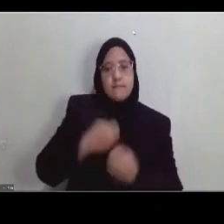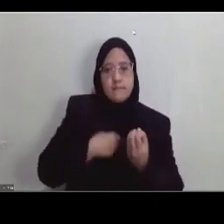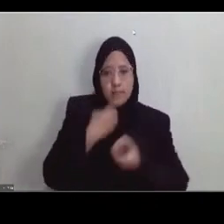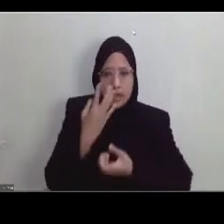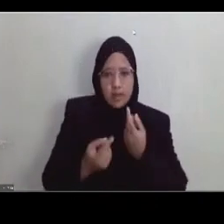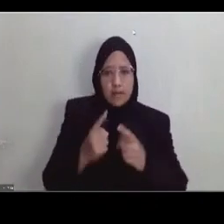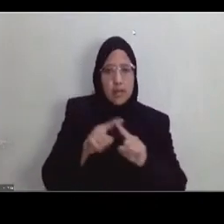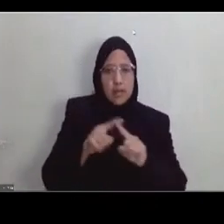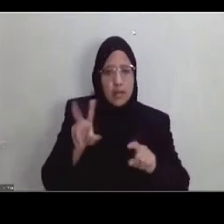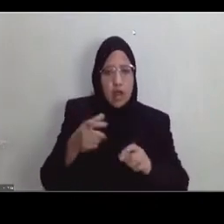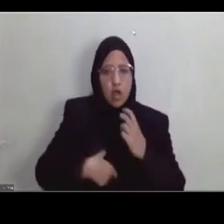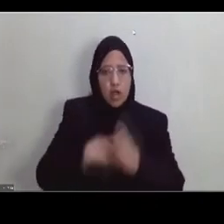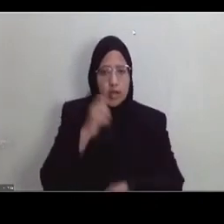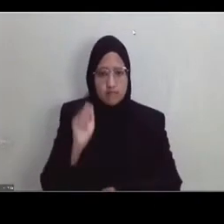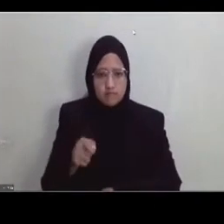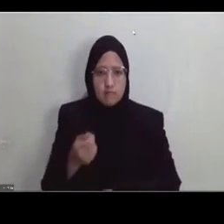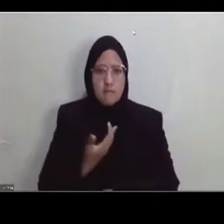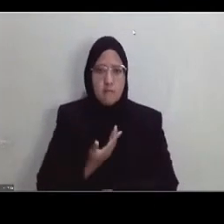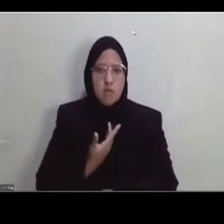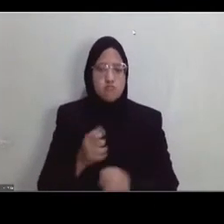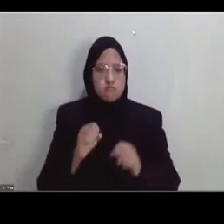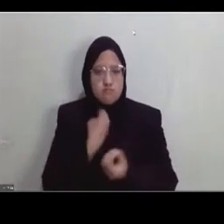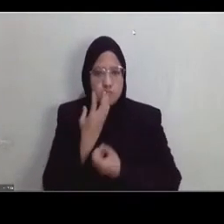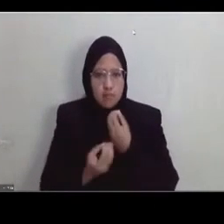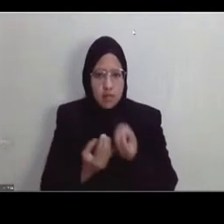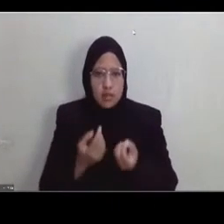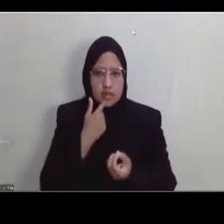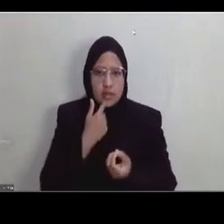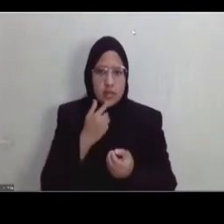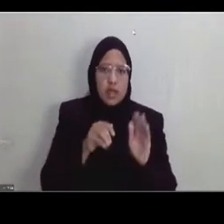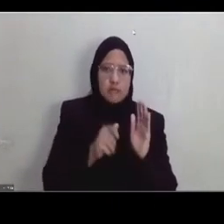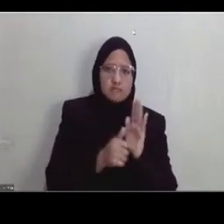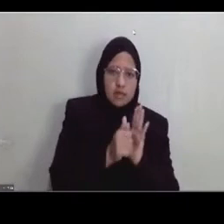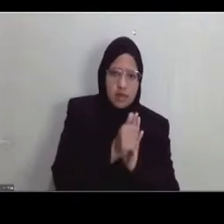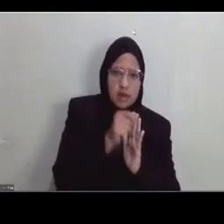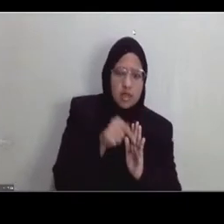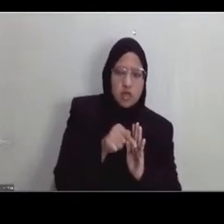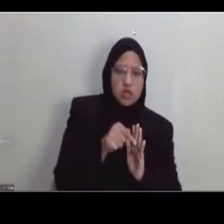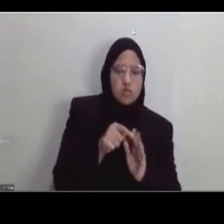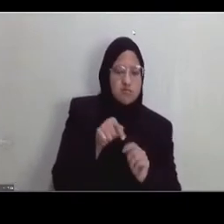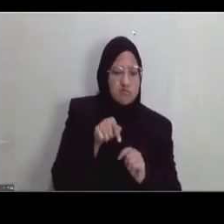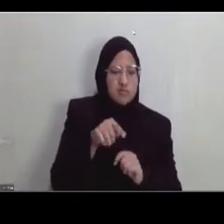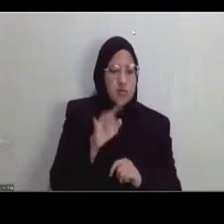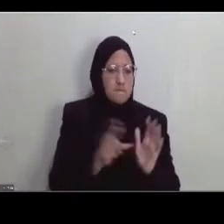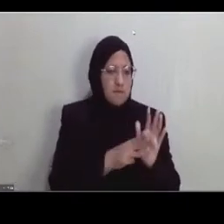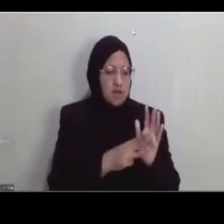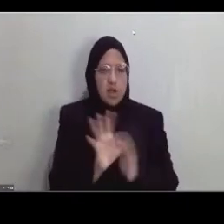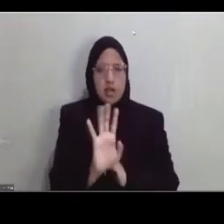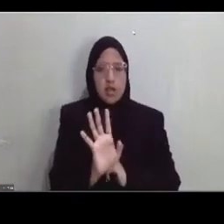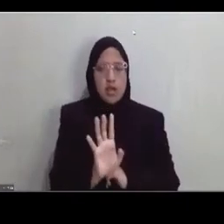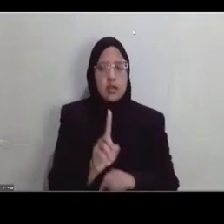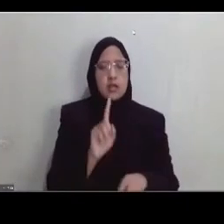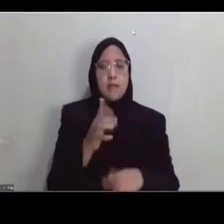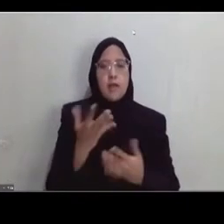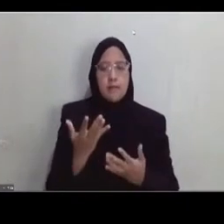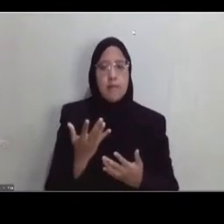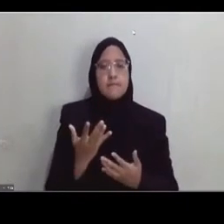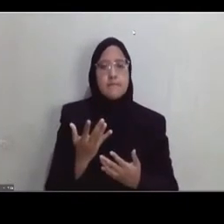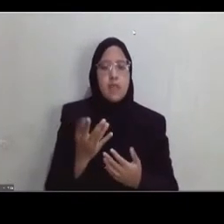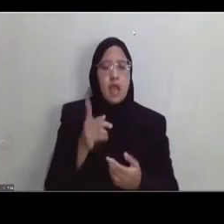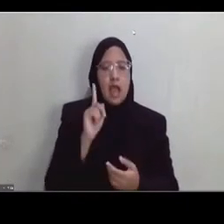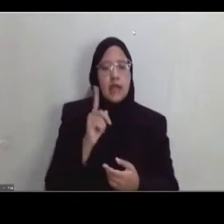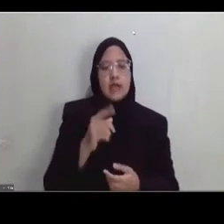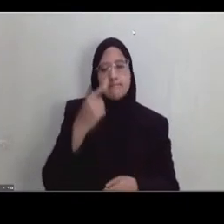dari perspektif prosedural yang berkaitan dengan hukum acara Hal itu pun tidak bermasalah sebab pada hakikatnya pendapat berbeda atau